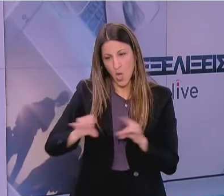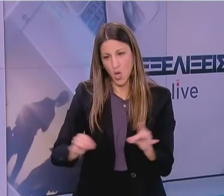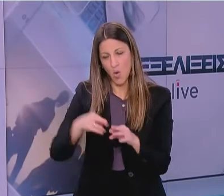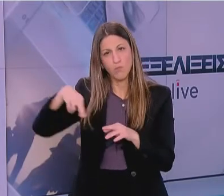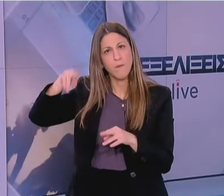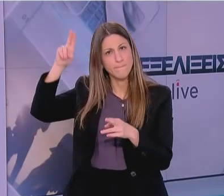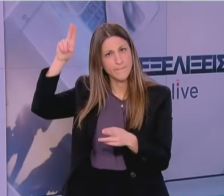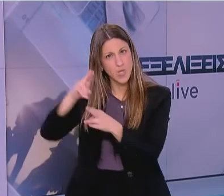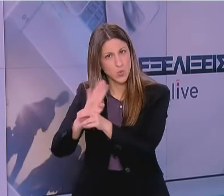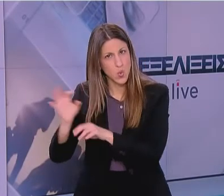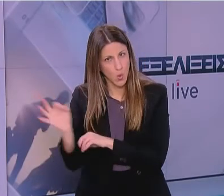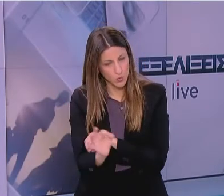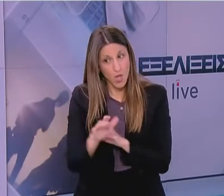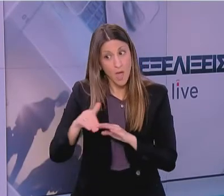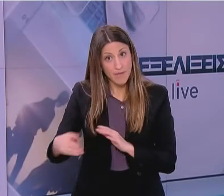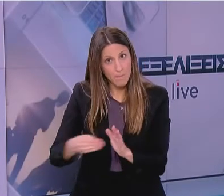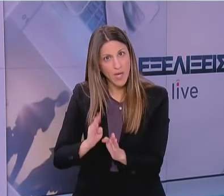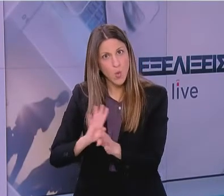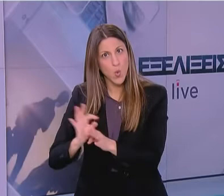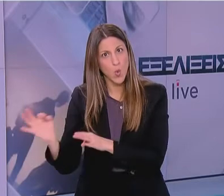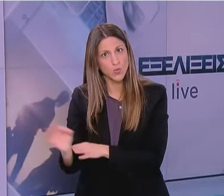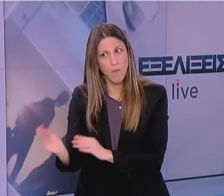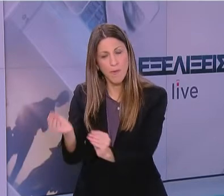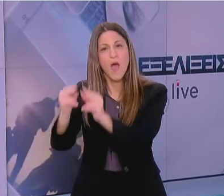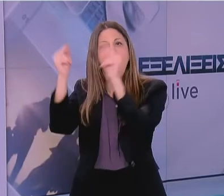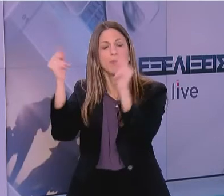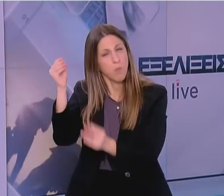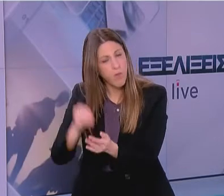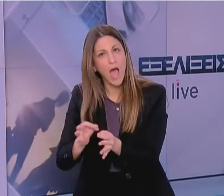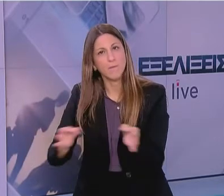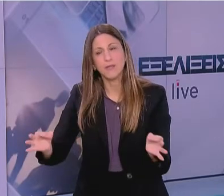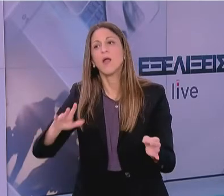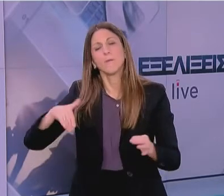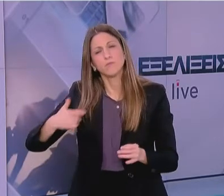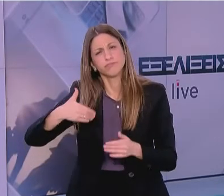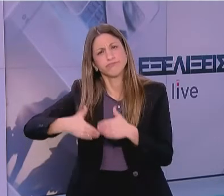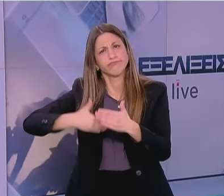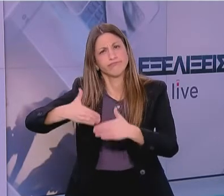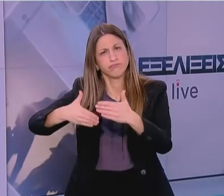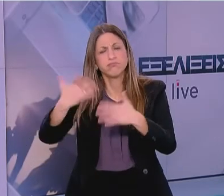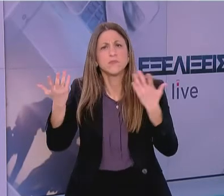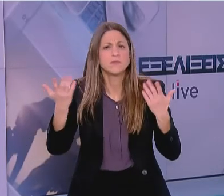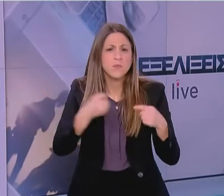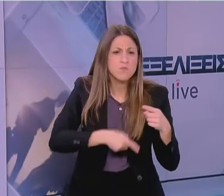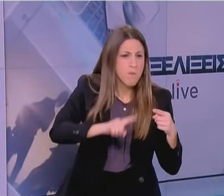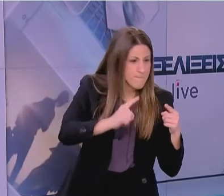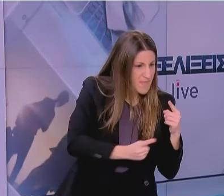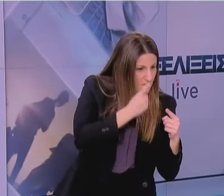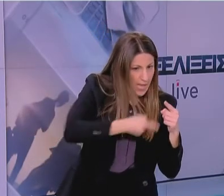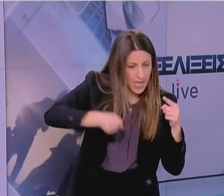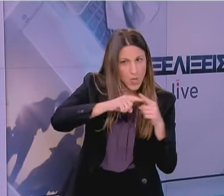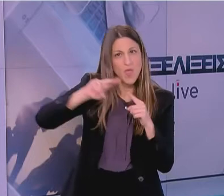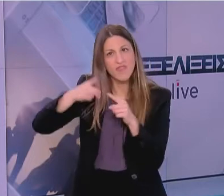νούμερα, παρακολουθούμε τις εξελίξεις, δεν εφησυχάζουμε. Τα πράγματα μπορούν να αλλάξουν γρήγορα με νέες αιστείες στον πληθυσμό. Θέλει πολύ